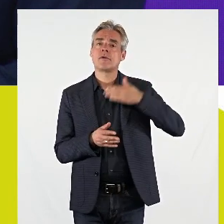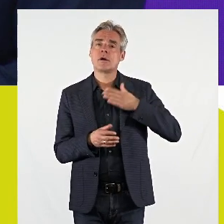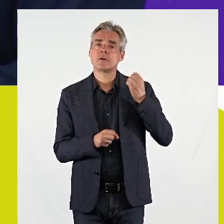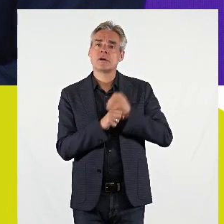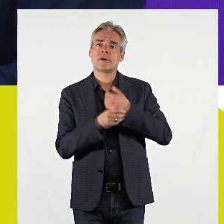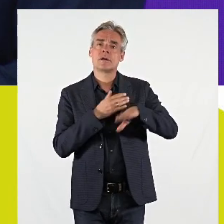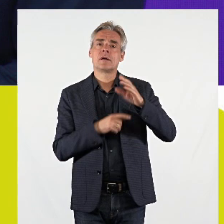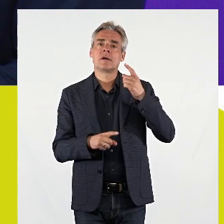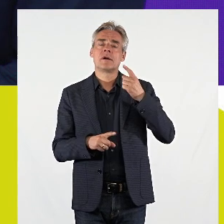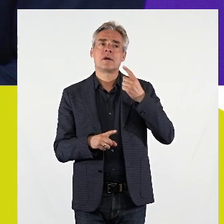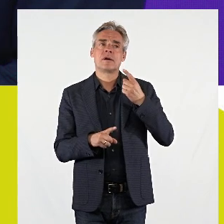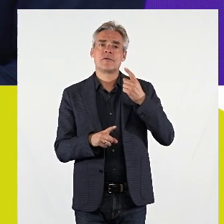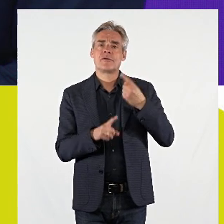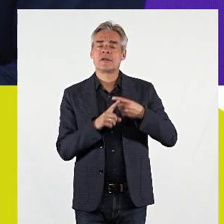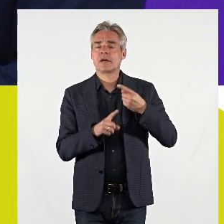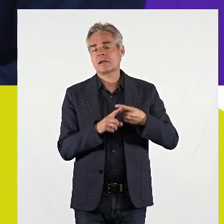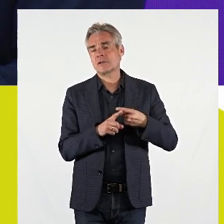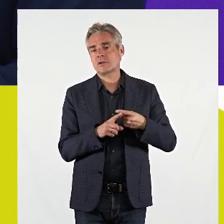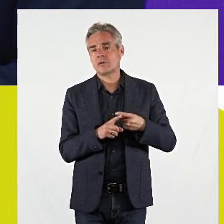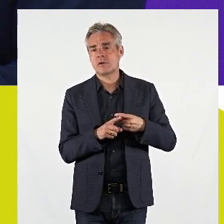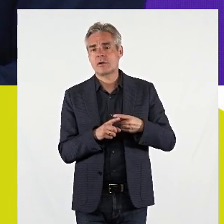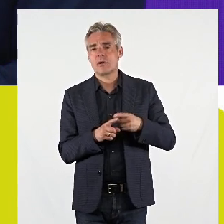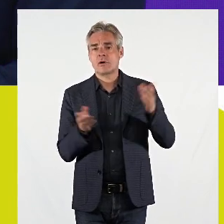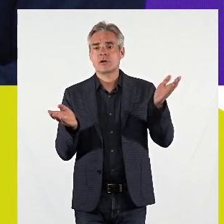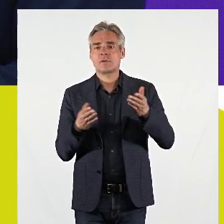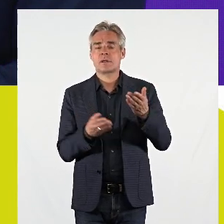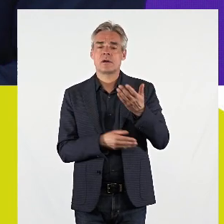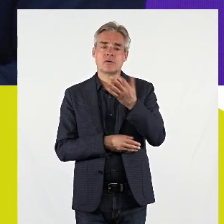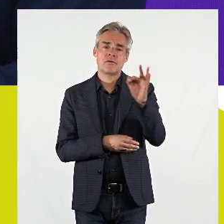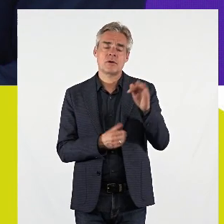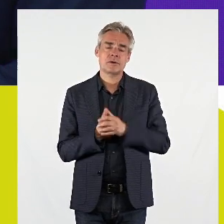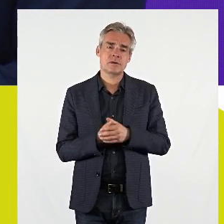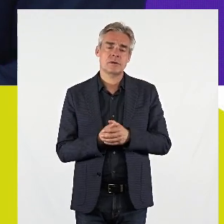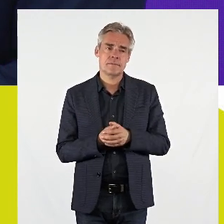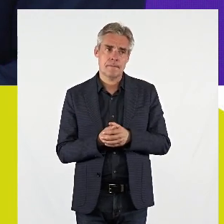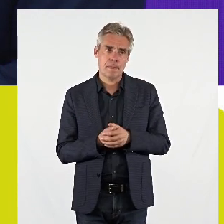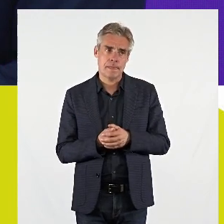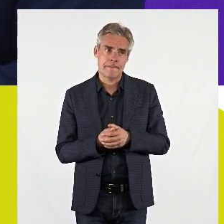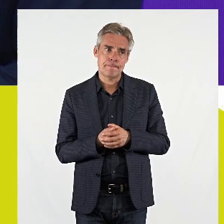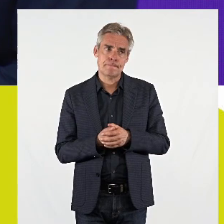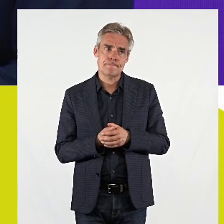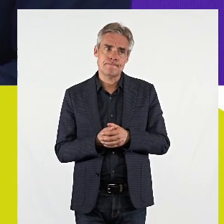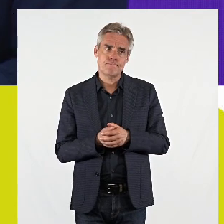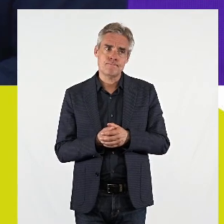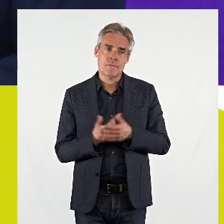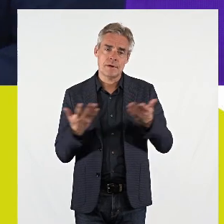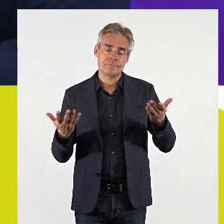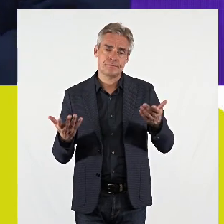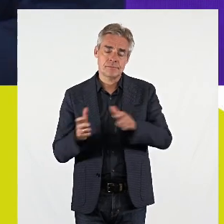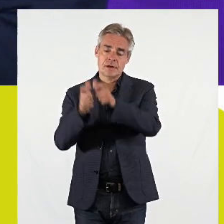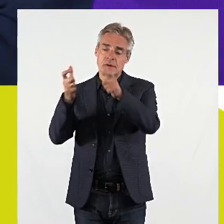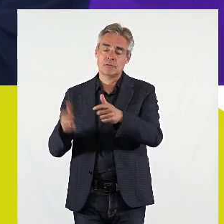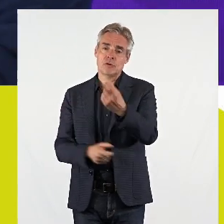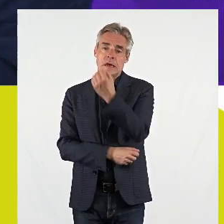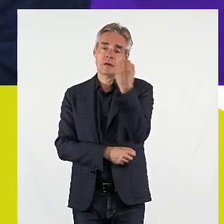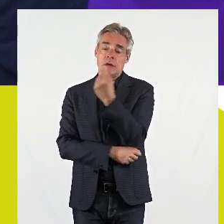Fédération hospitalière de France, ou dans un rôle équivalent à la FEAP, Fédération privée non lucrative, ça dans des vies passées. Ces structures isolées,